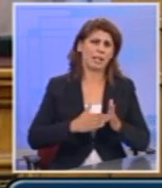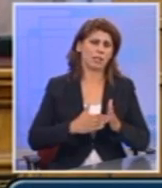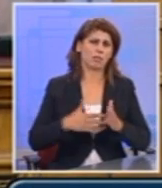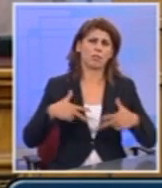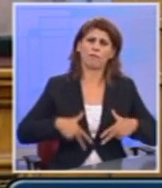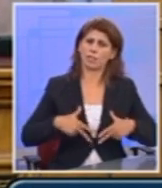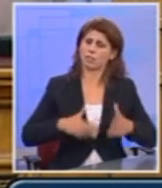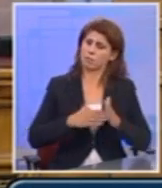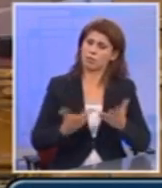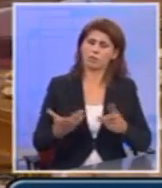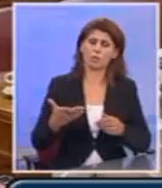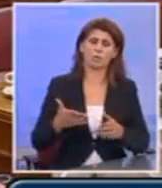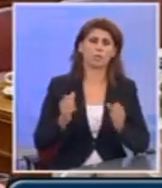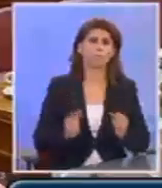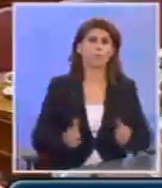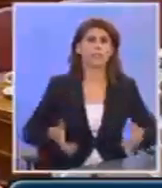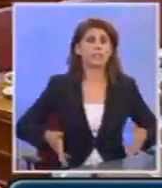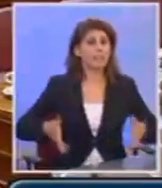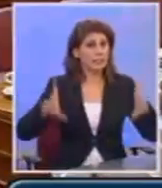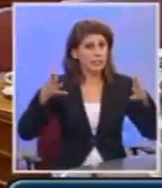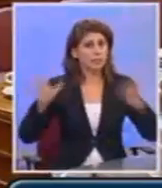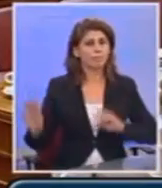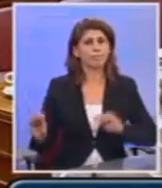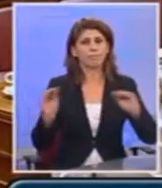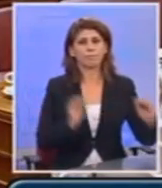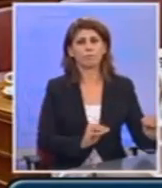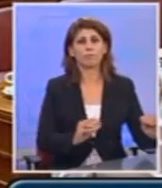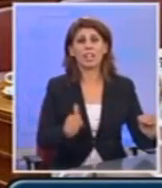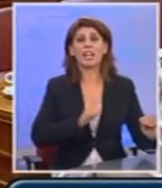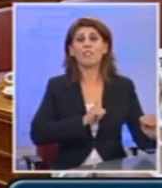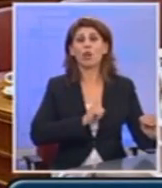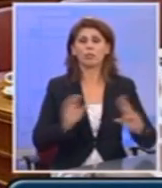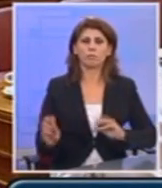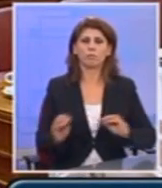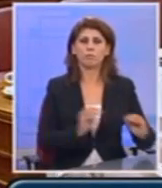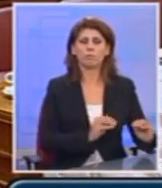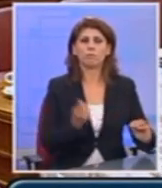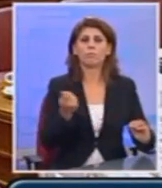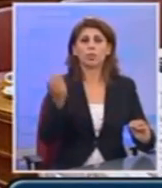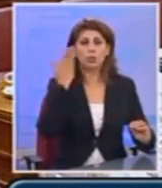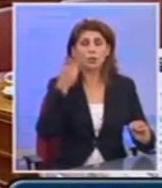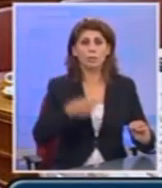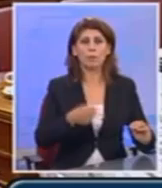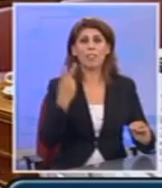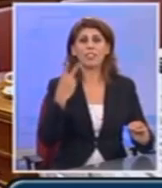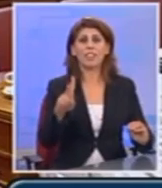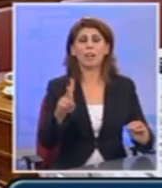κυβερνητικές υπηρεσίες κτίρια τα οποία μεταβιβάστηκαν σε ιδιώτη έναντι τιμήματος